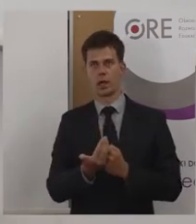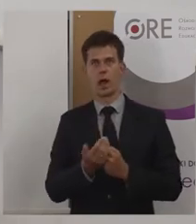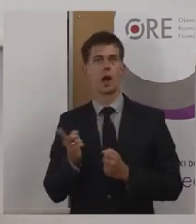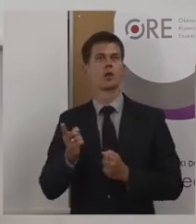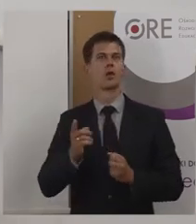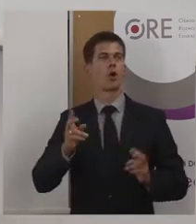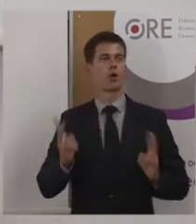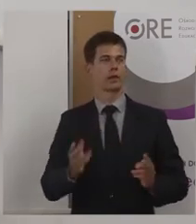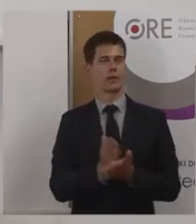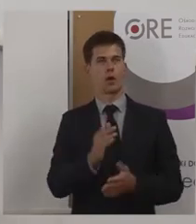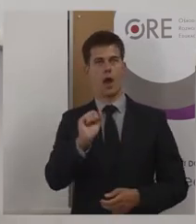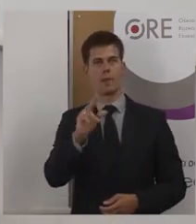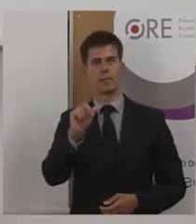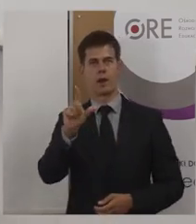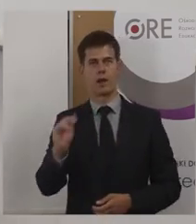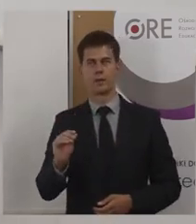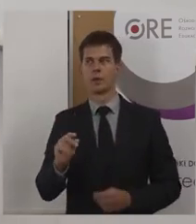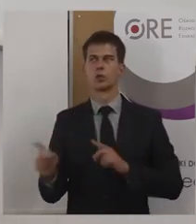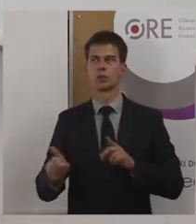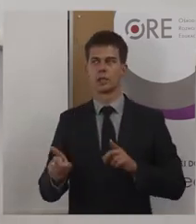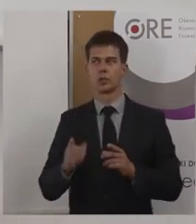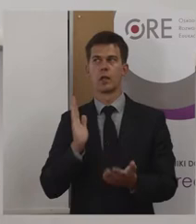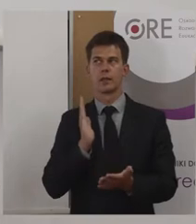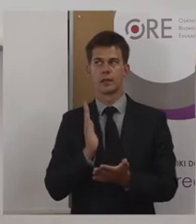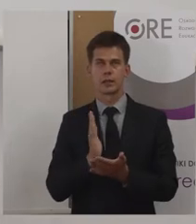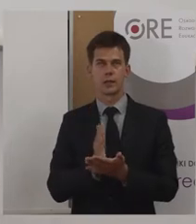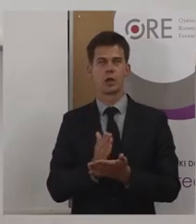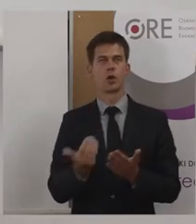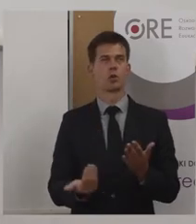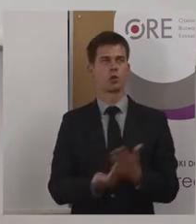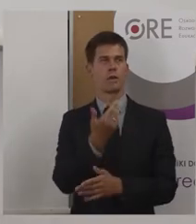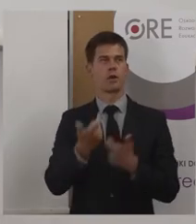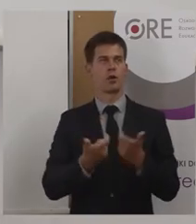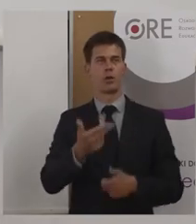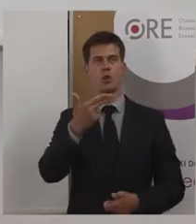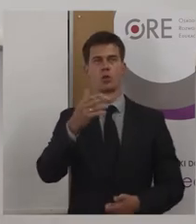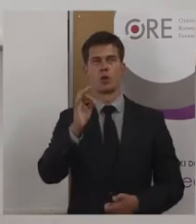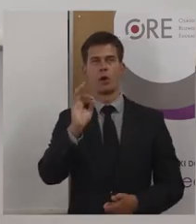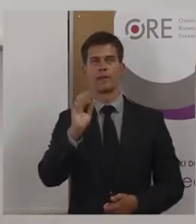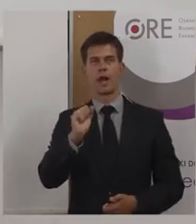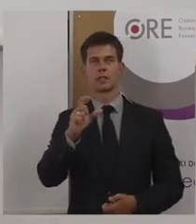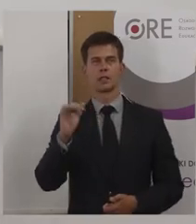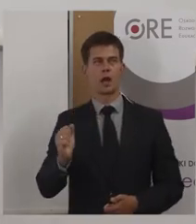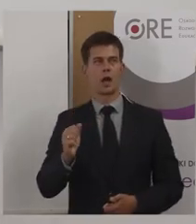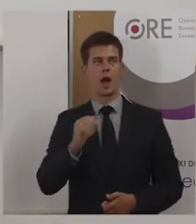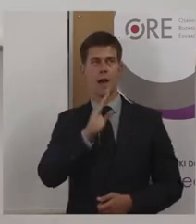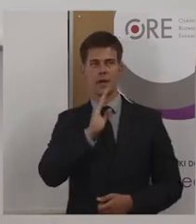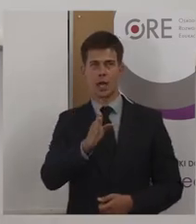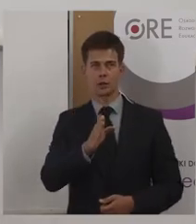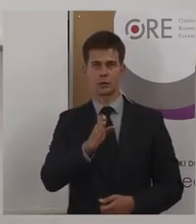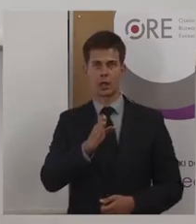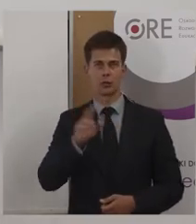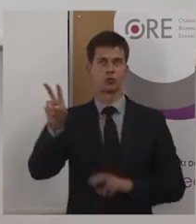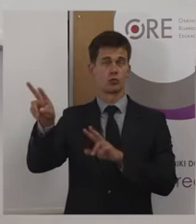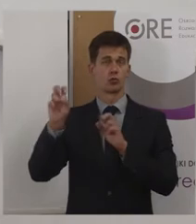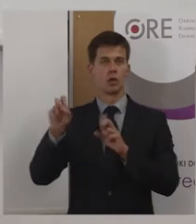konkretnej. Co to znaczy? Znaczy, że mamy przyjąć kolejną notację, tym razem bodajże chyba amerykańską,